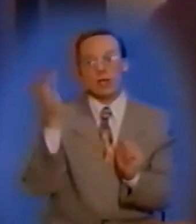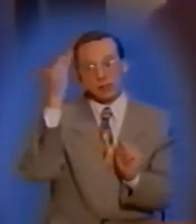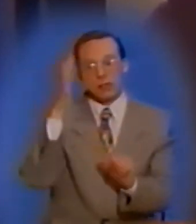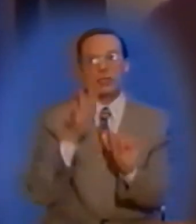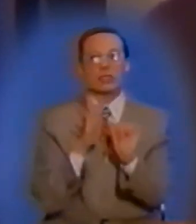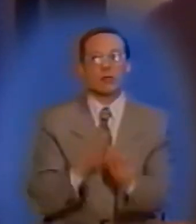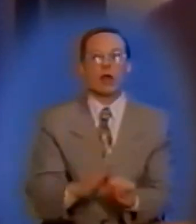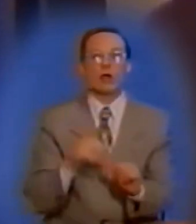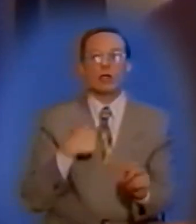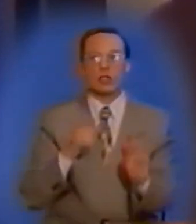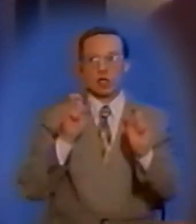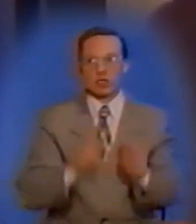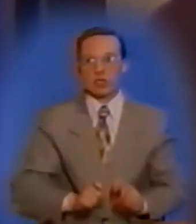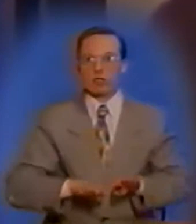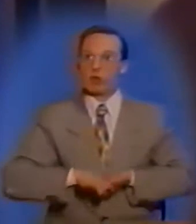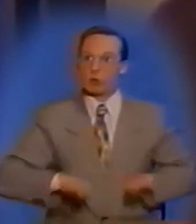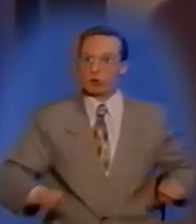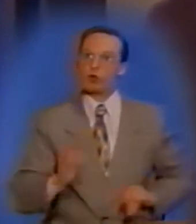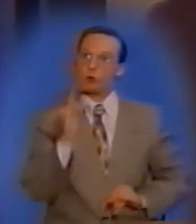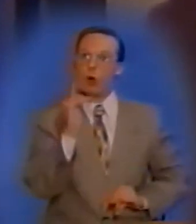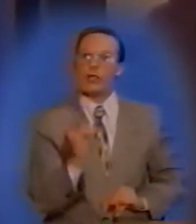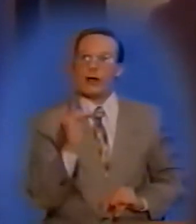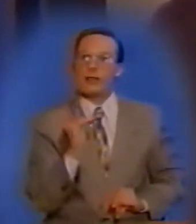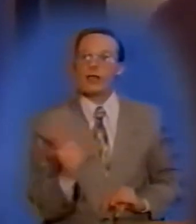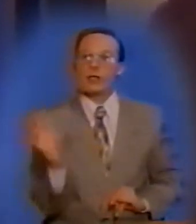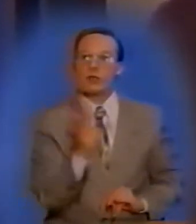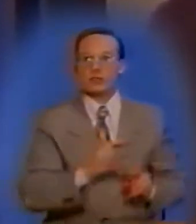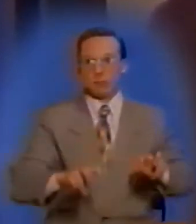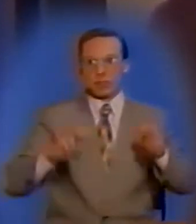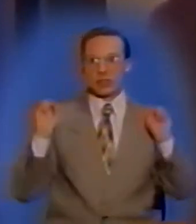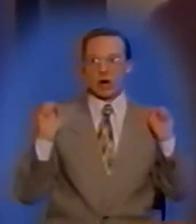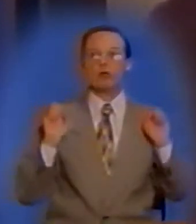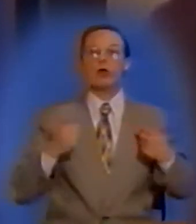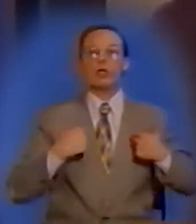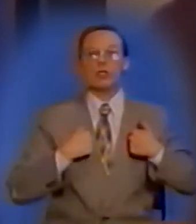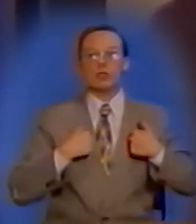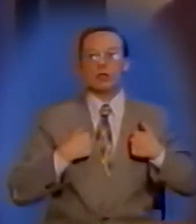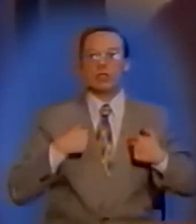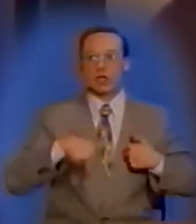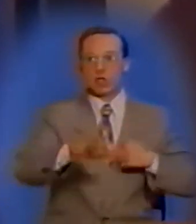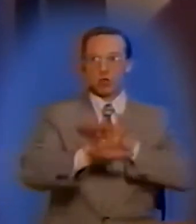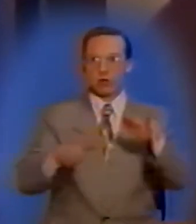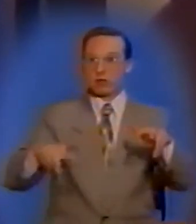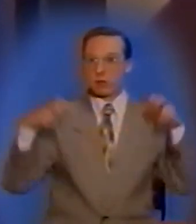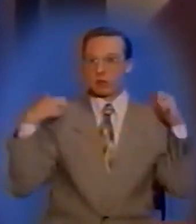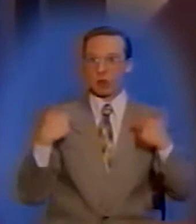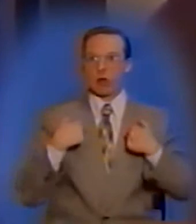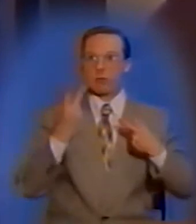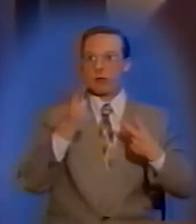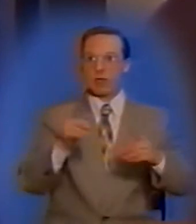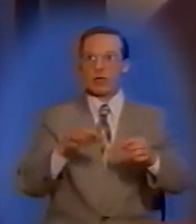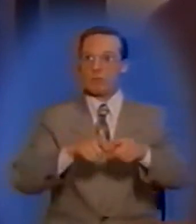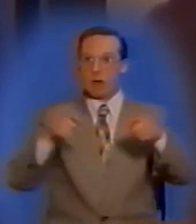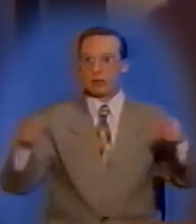atsisėčiau suolę, sakykime, ten visi taip atsitrauktų, ar aš eičiau, visi taip atsitrauktų nuo manęs per metrą.